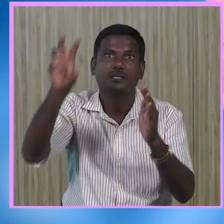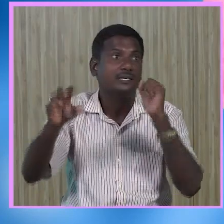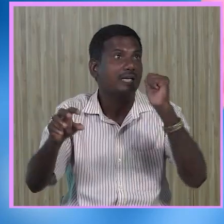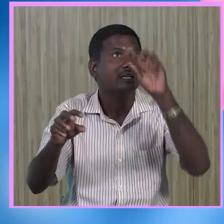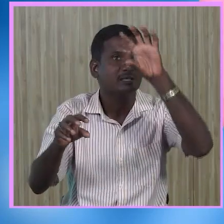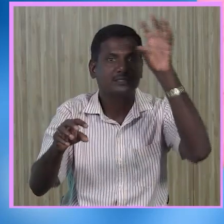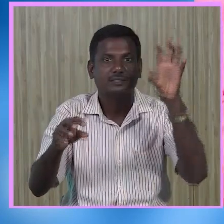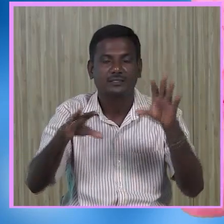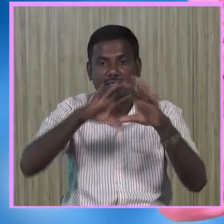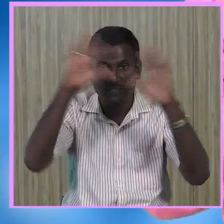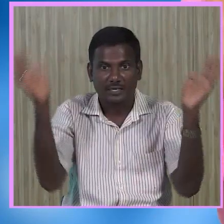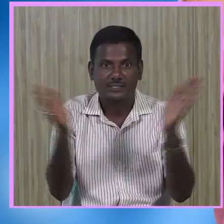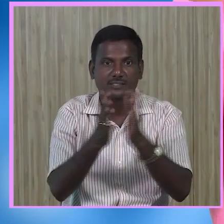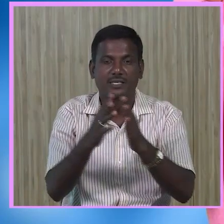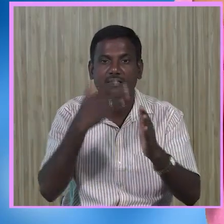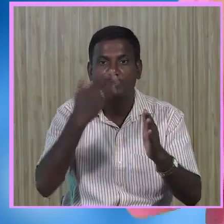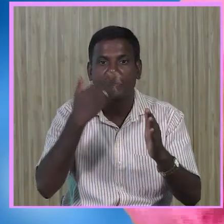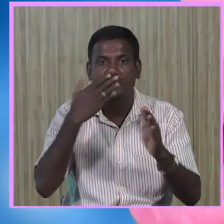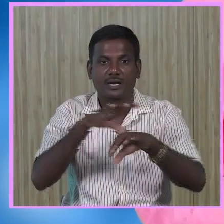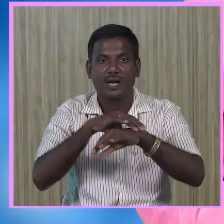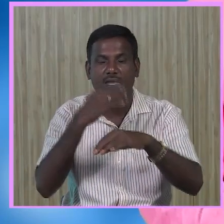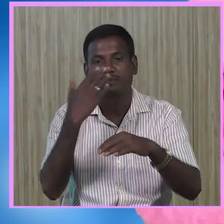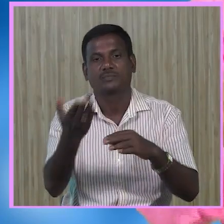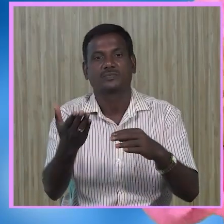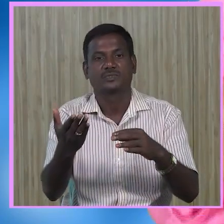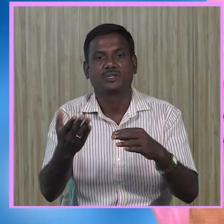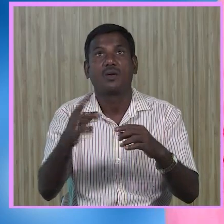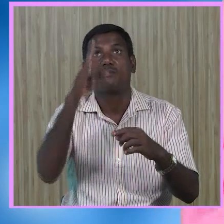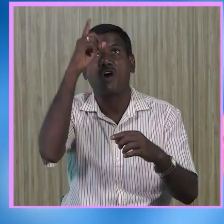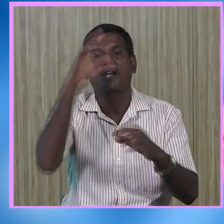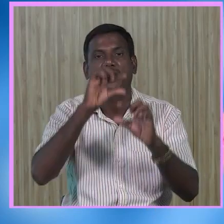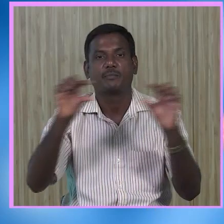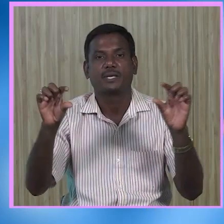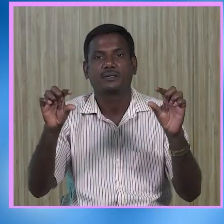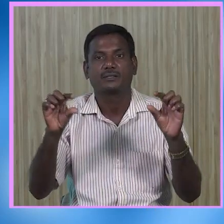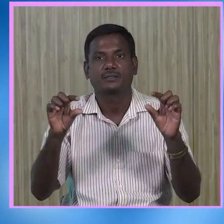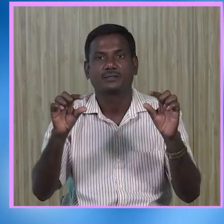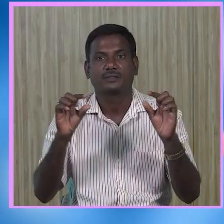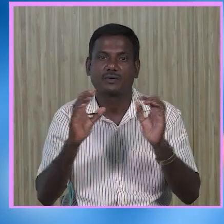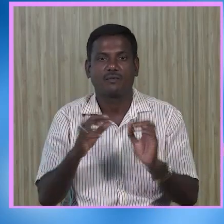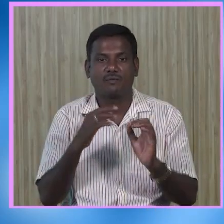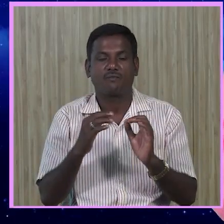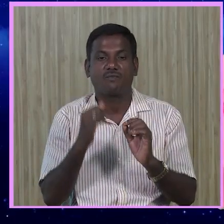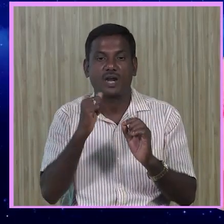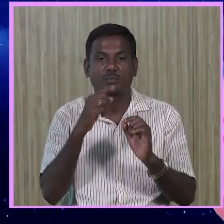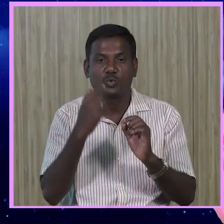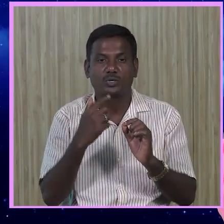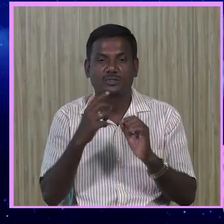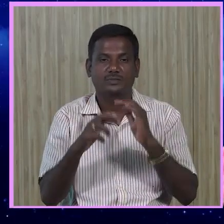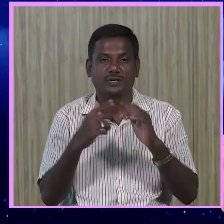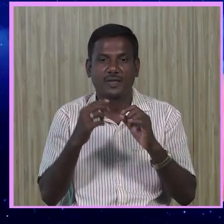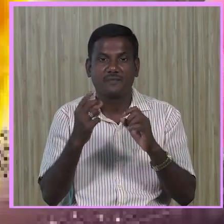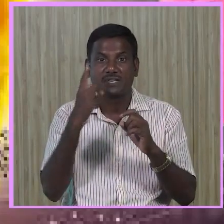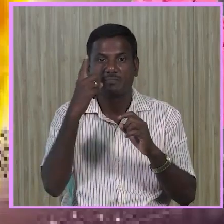அவையெல்லாம், இவற்றையெல்லாம் பற்றி படிக்கும் அறிவியல் பிரிவு தான் வானியல். வான் பொருட்கள் என்றால் என்ன?